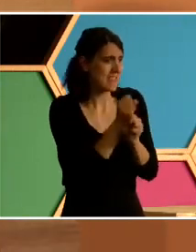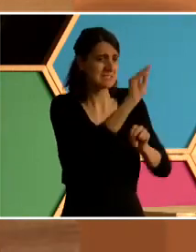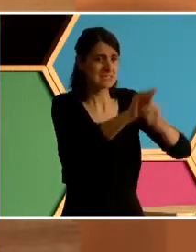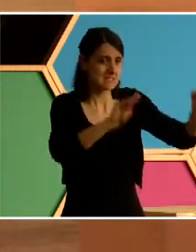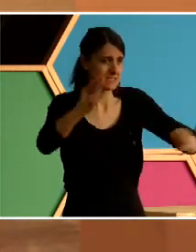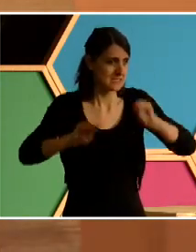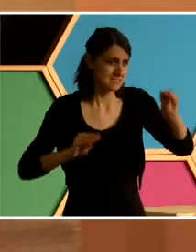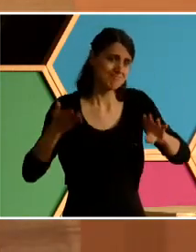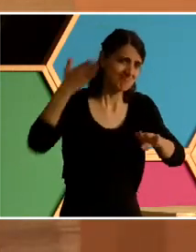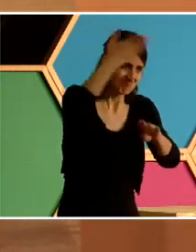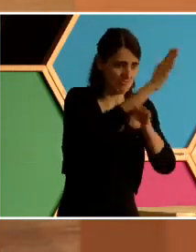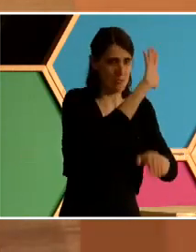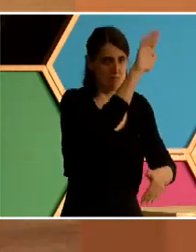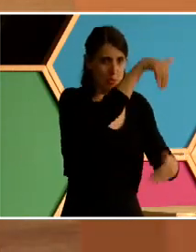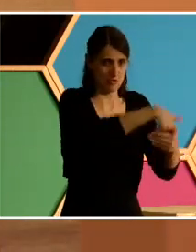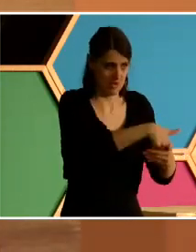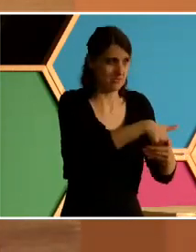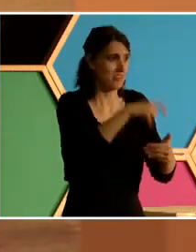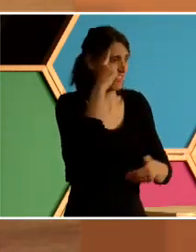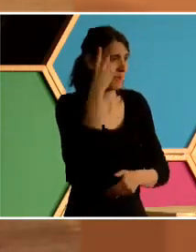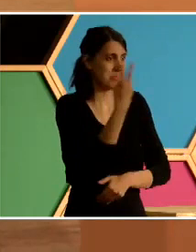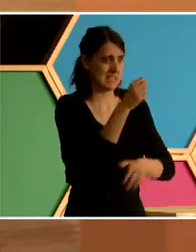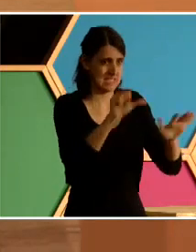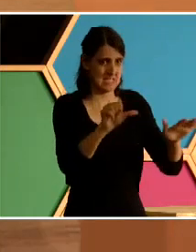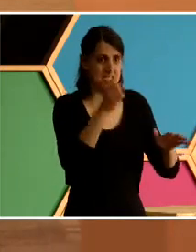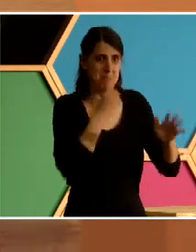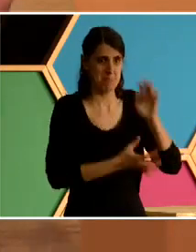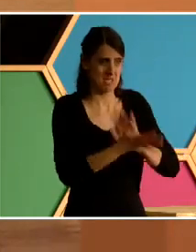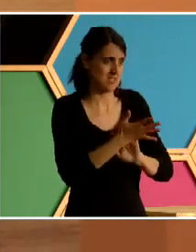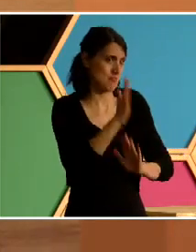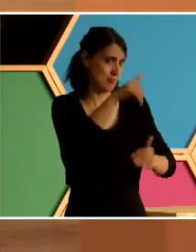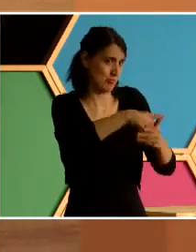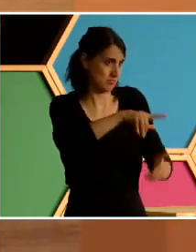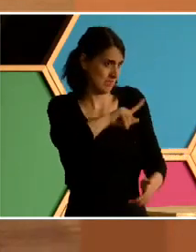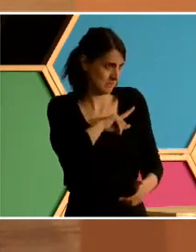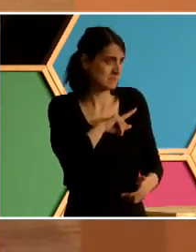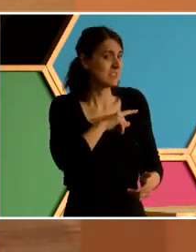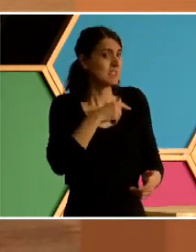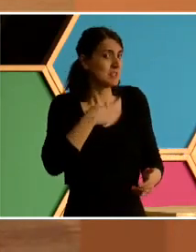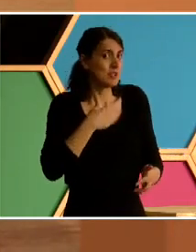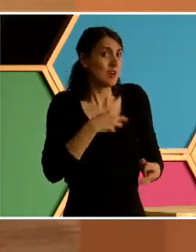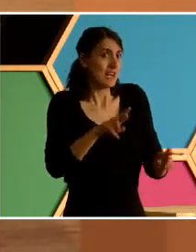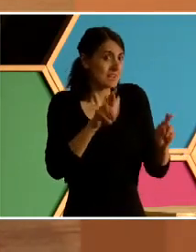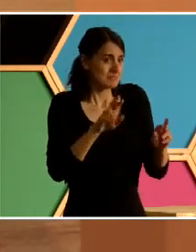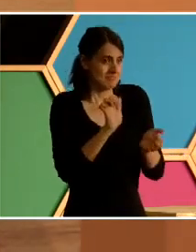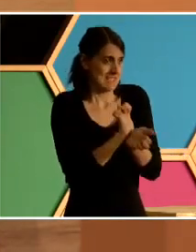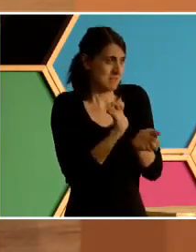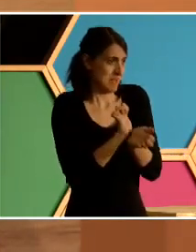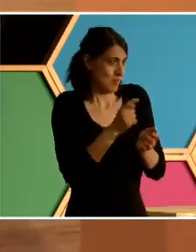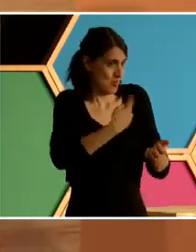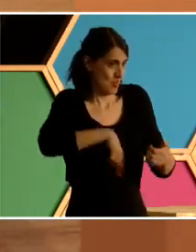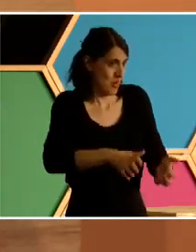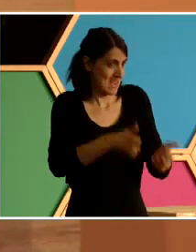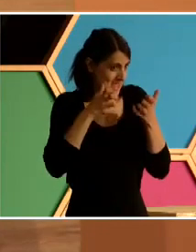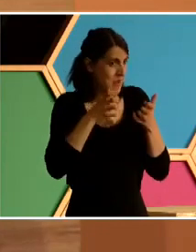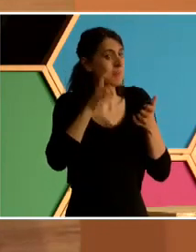que la gent es vagi a votar el 26 de maig, i no només, com deia, esperem guanyar, sinó treure més suport, perquè volem liderar